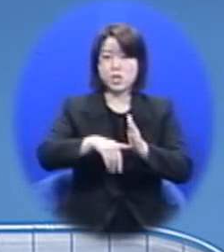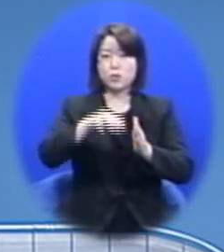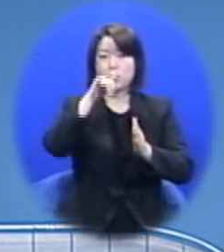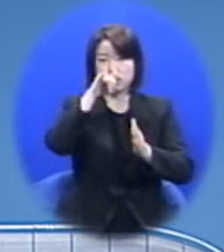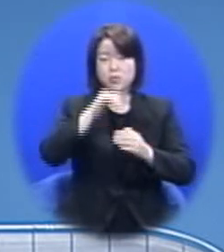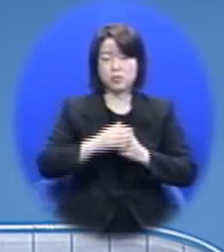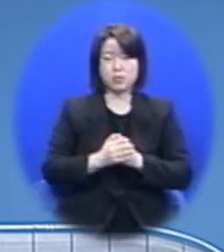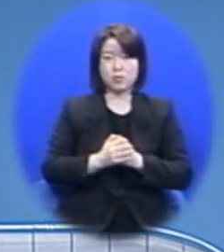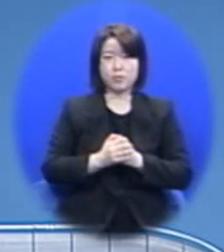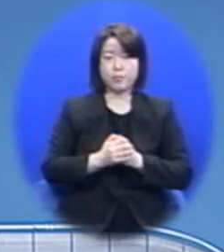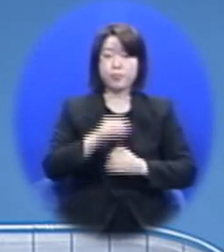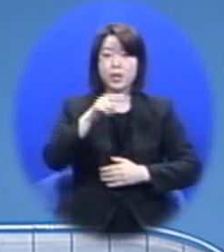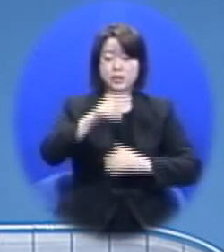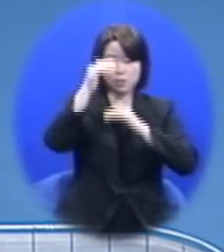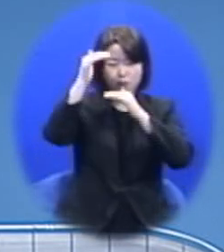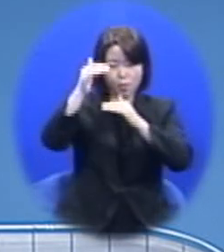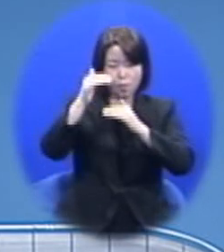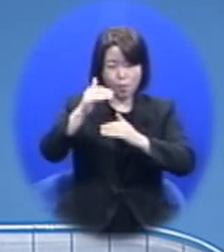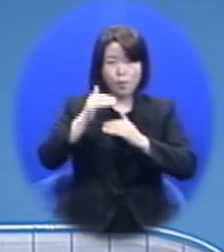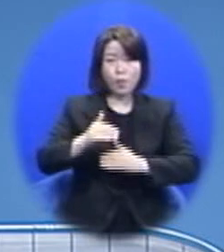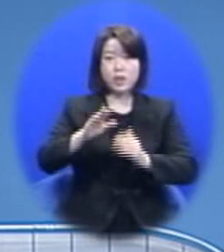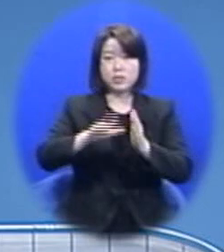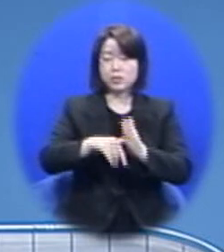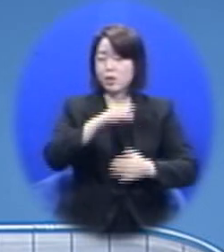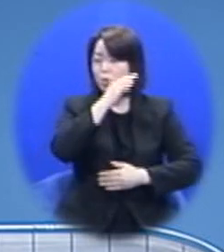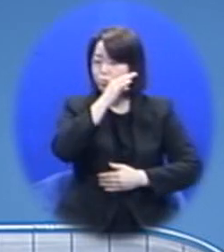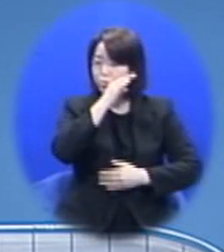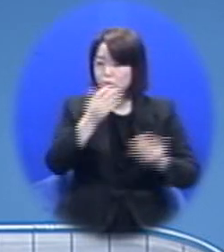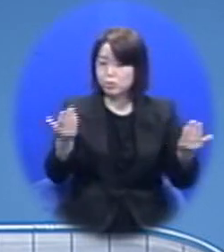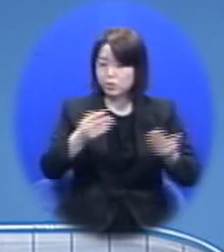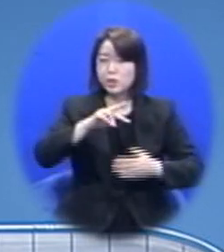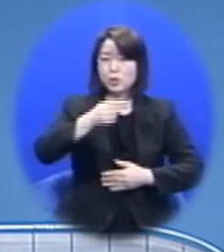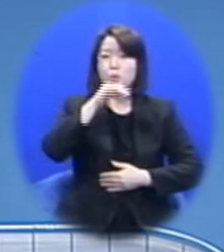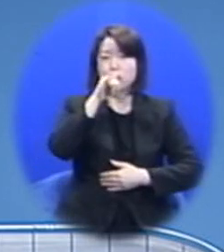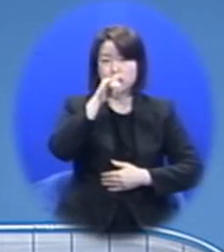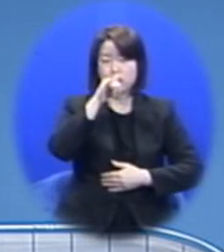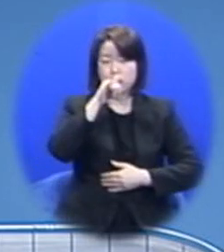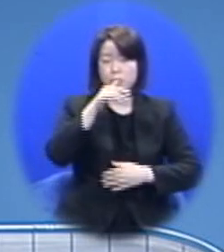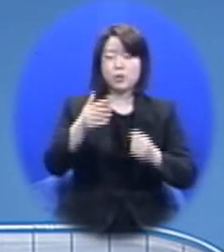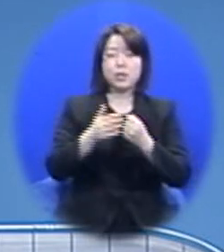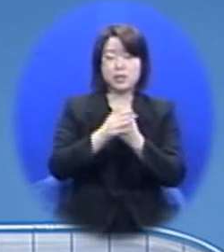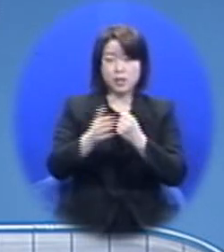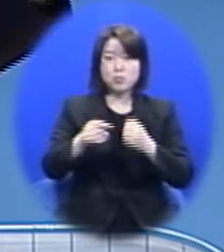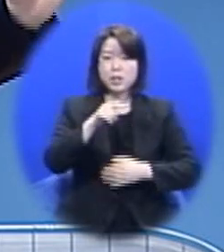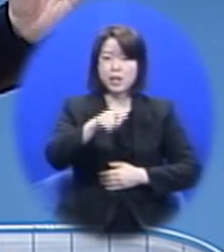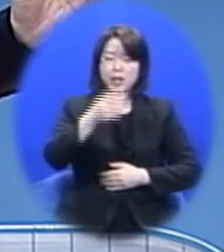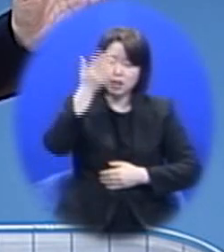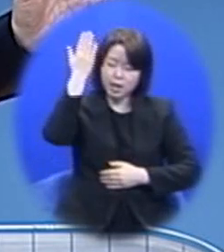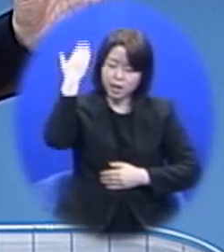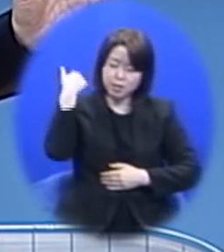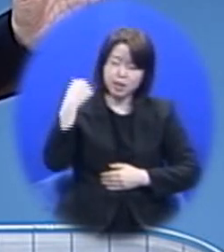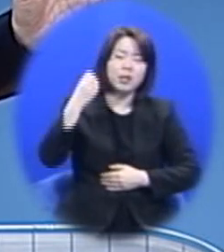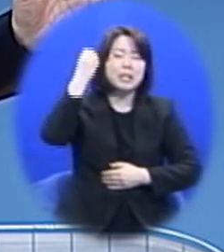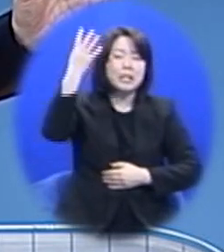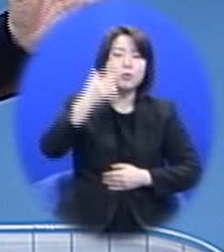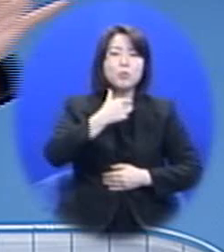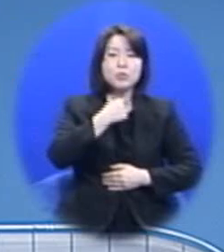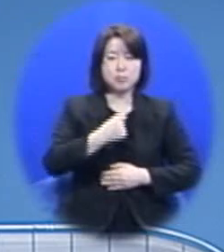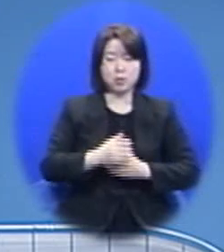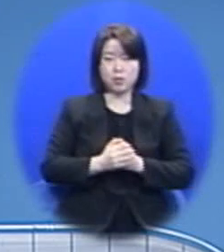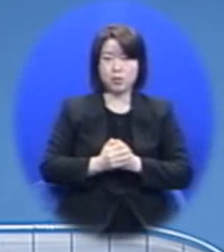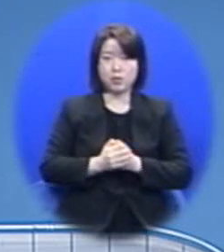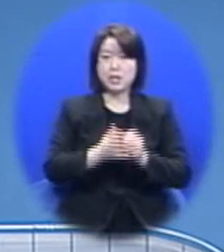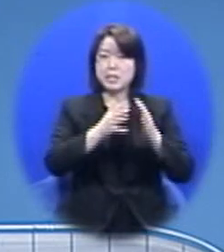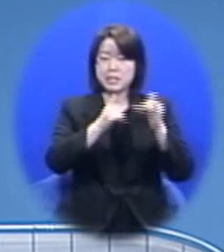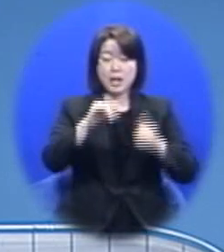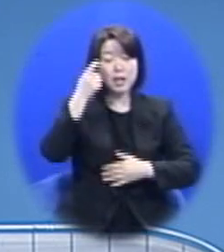겪었습니다. 그런 과정에서 아주 부끄러운 일도 있었고, 그래서 그 시절을 잊어버리고 싶습니다.